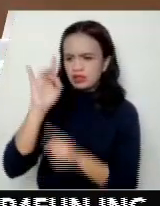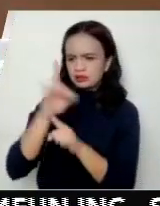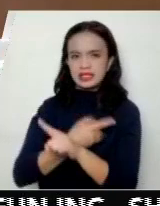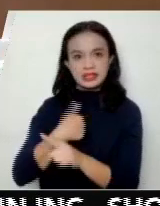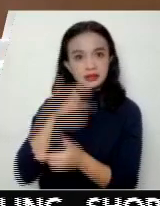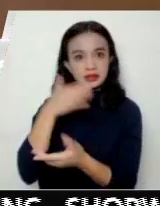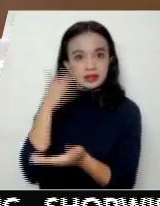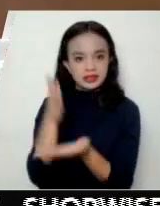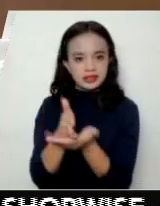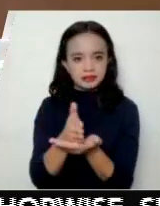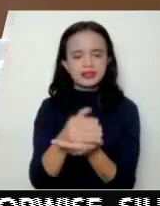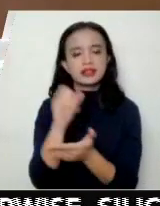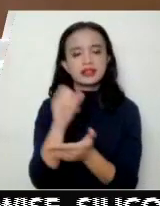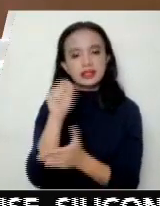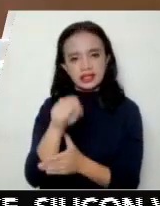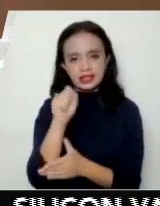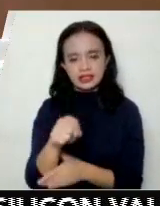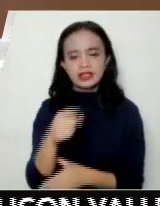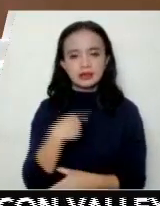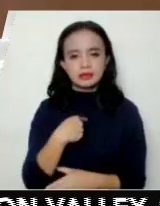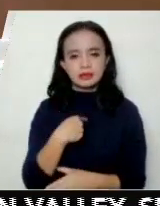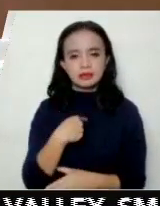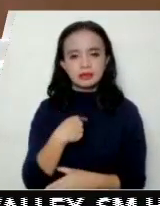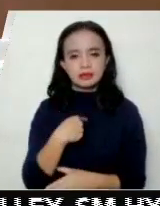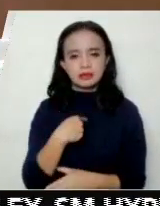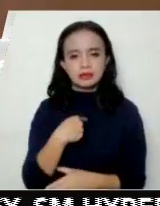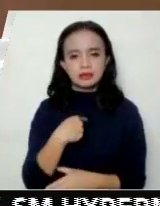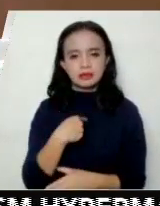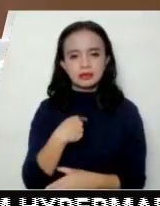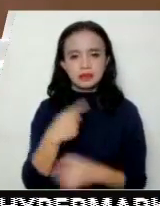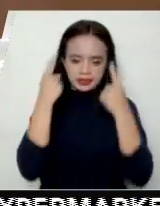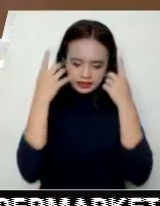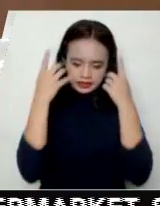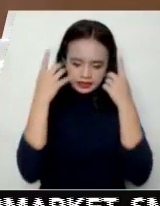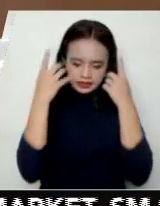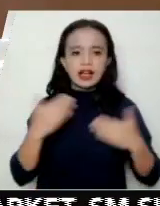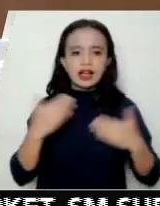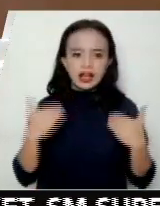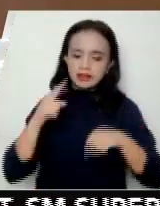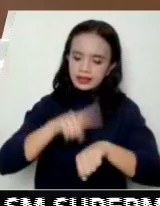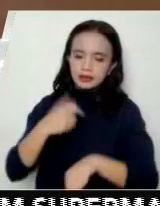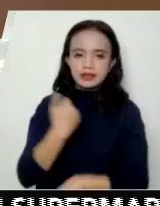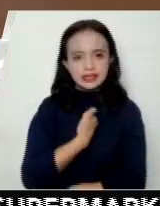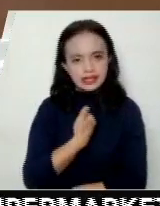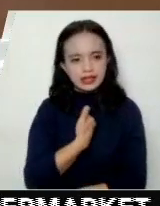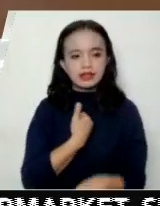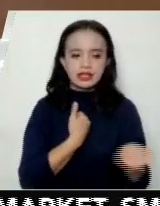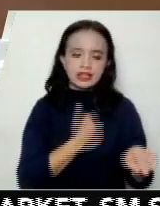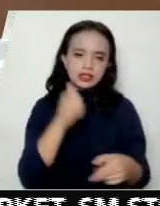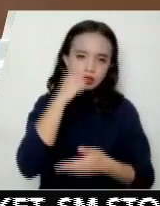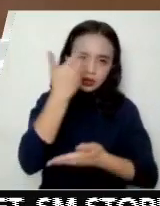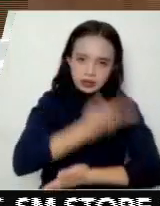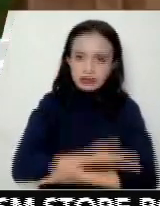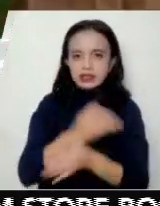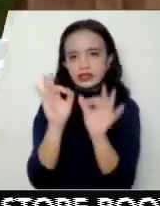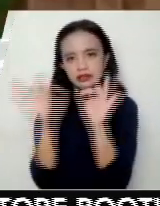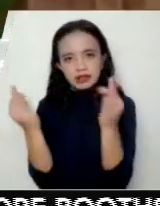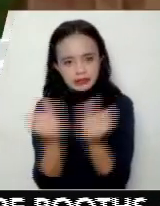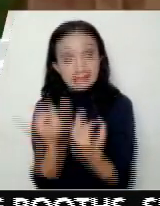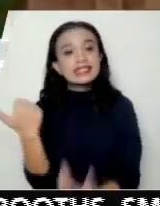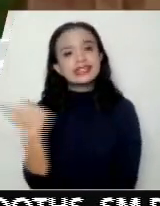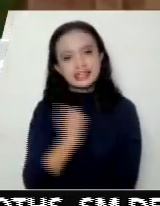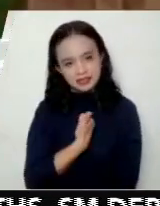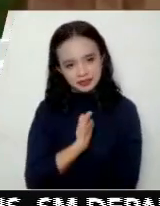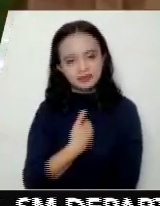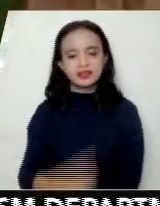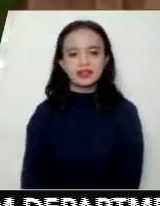by choice na-enjoy ko um at least nagkaroon ako ng time sa sarili ko kay Katie sa family ko self Huwag naman